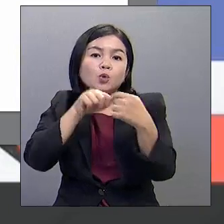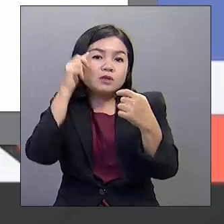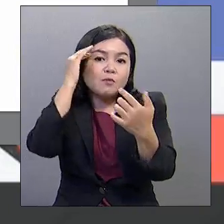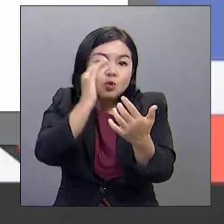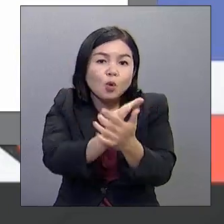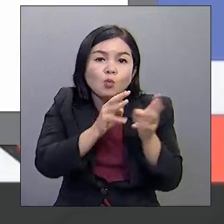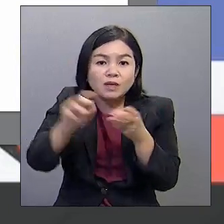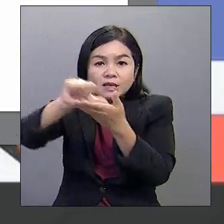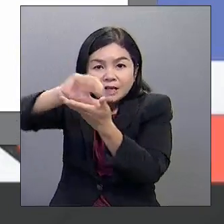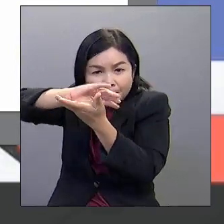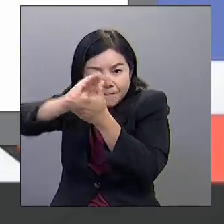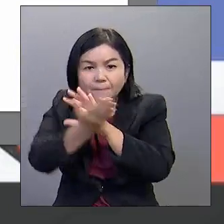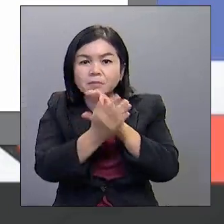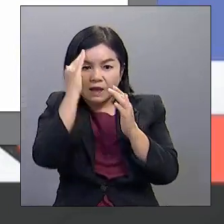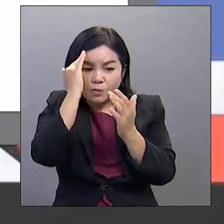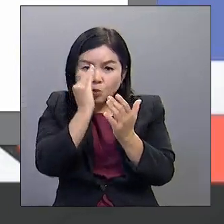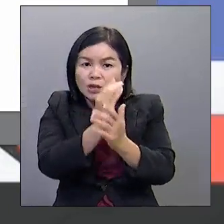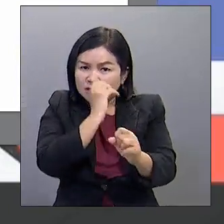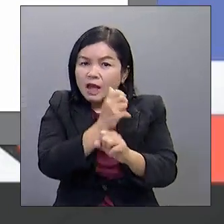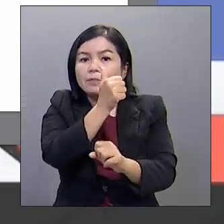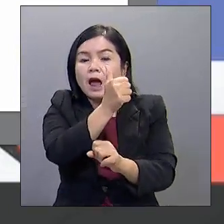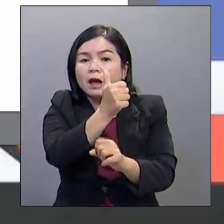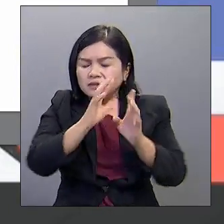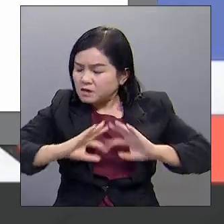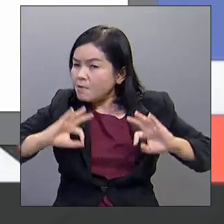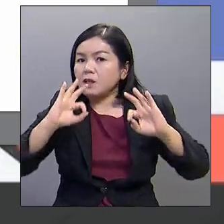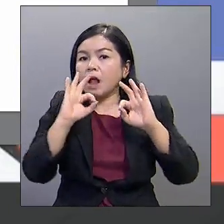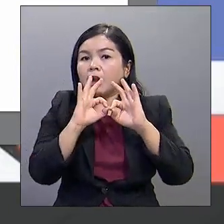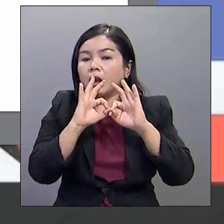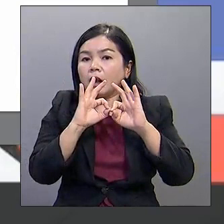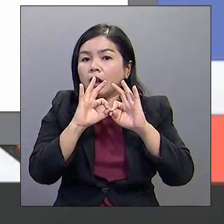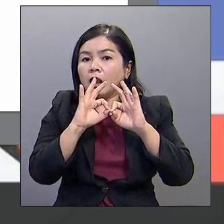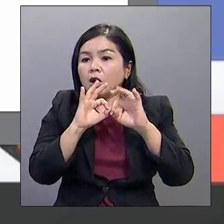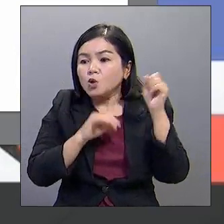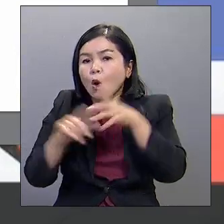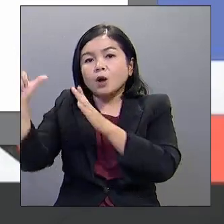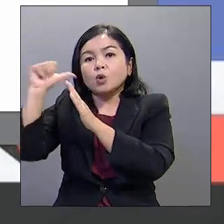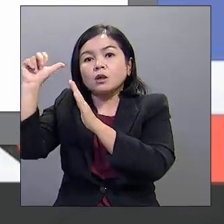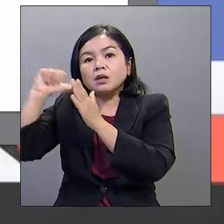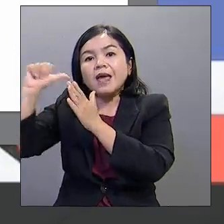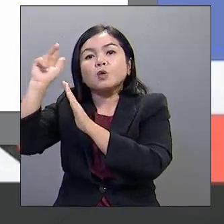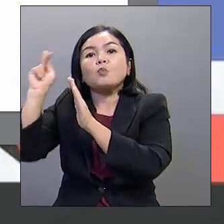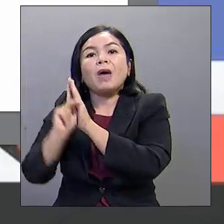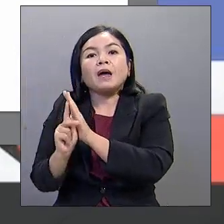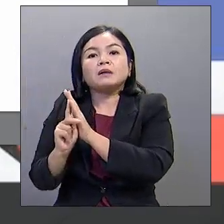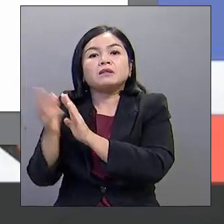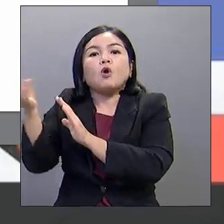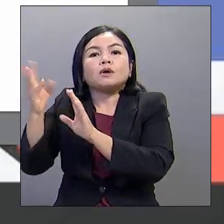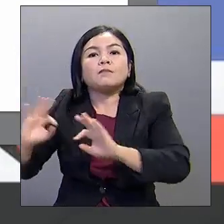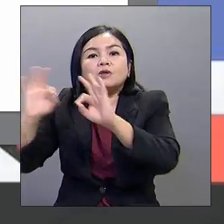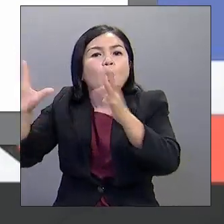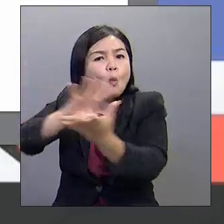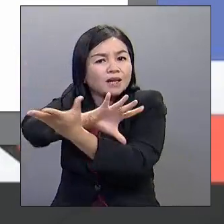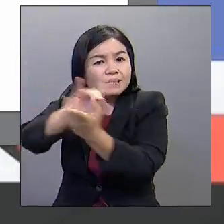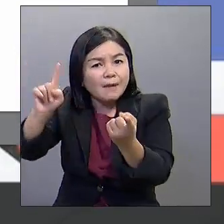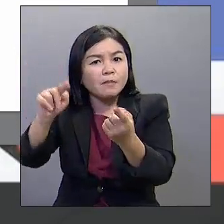ฏิรูปตำรวจในภาพใหญ่มันถึงจะเกิดขึ้นสำคัญกว่าการแก้ไขกฎหมายอีกครับนั่นคือการปรับปรุงวัฒนธรรม